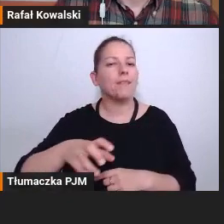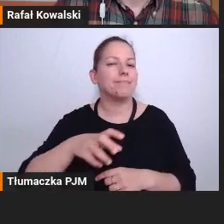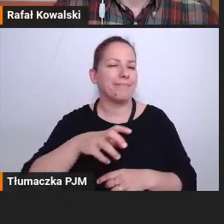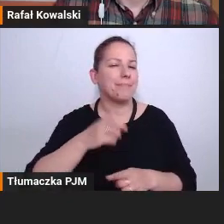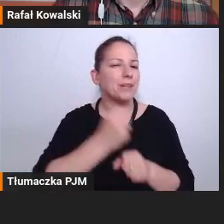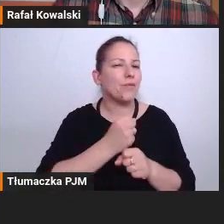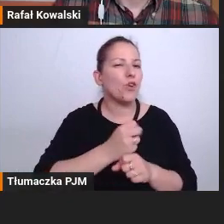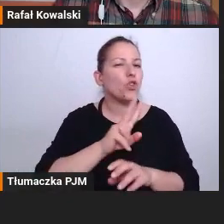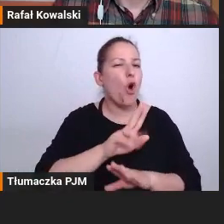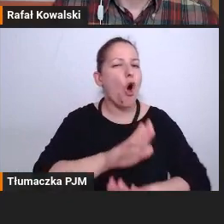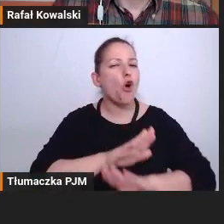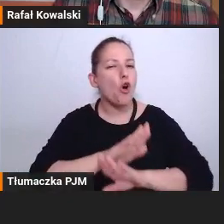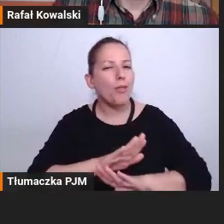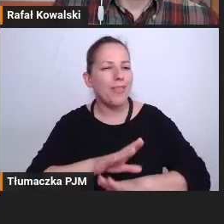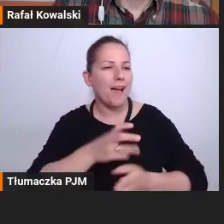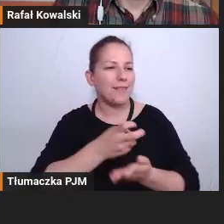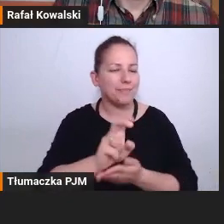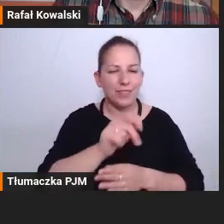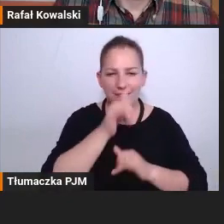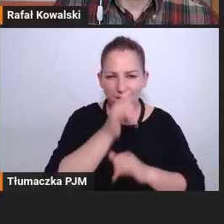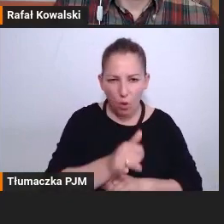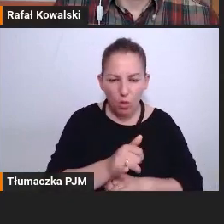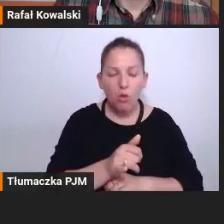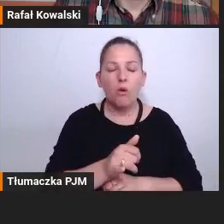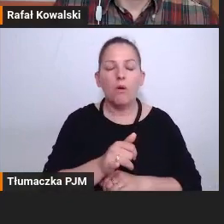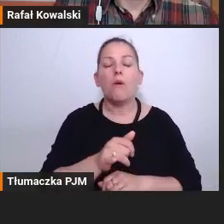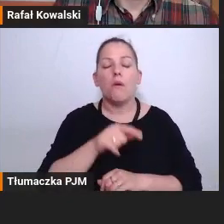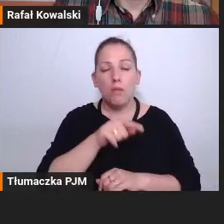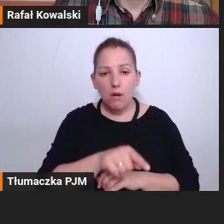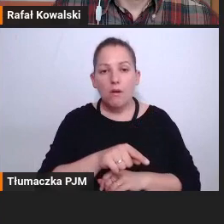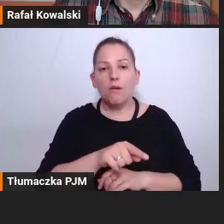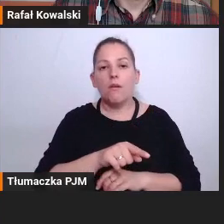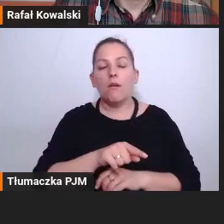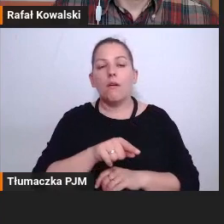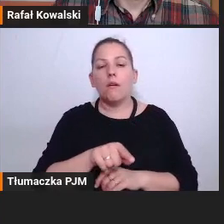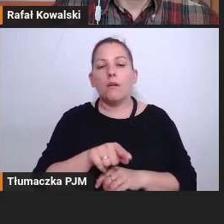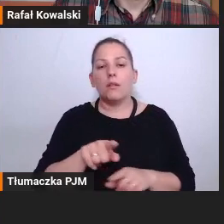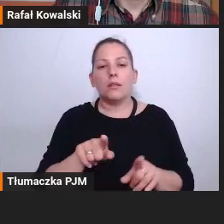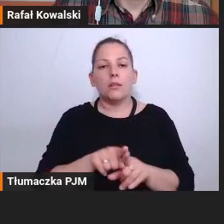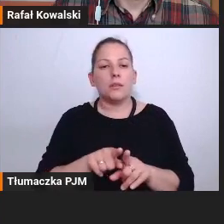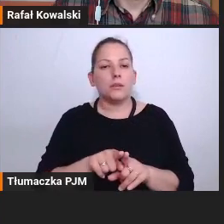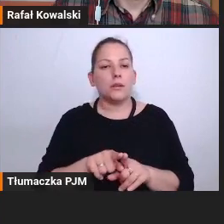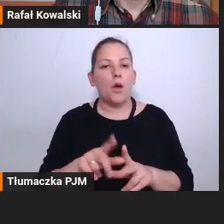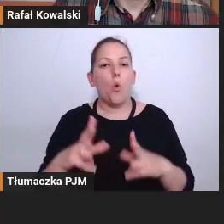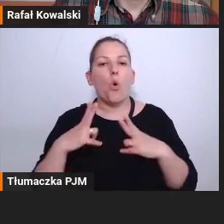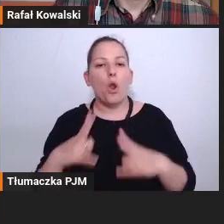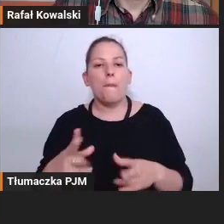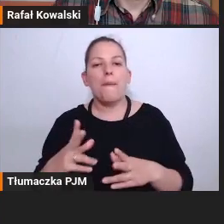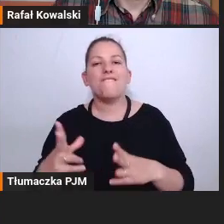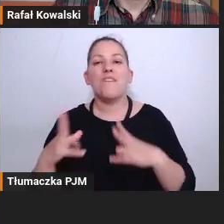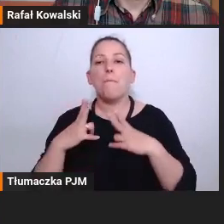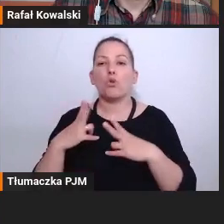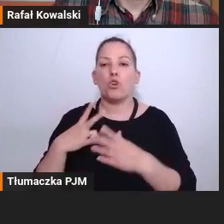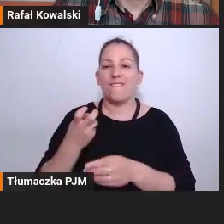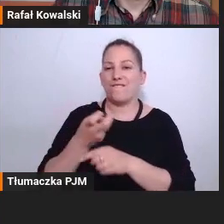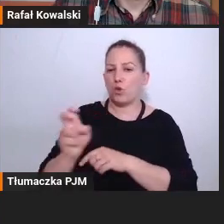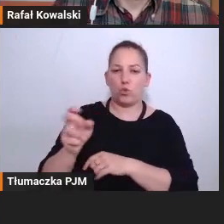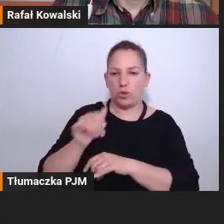ochroną, tak jak nie możemy zwolnić pracownika na przykład na